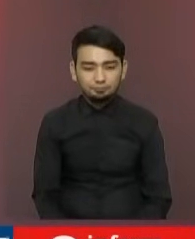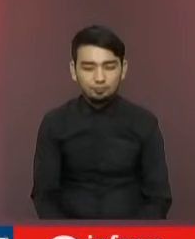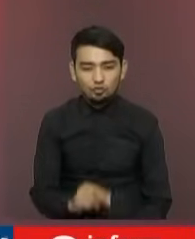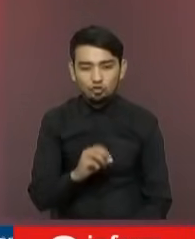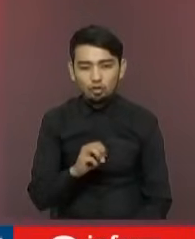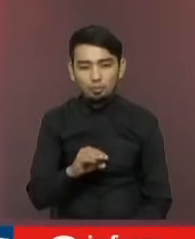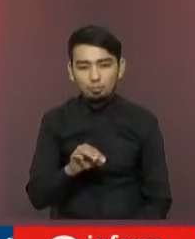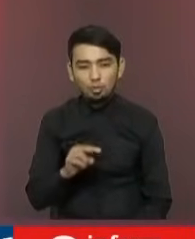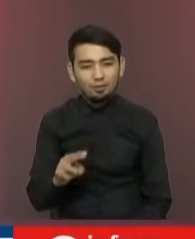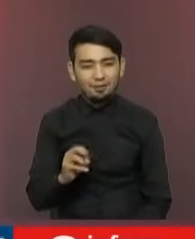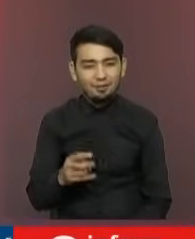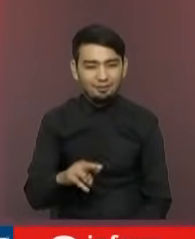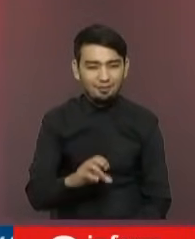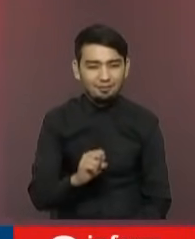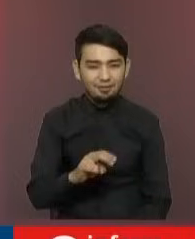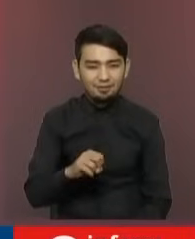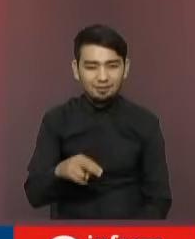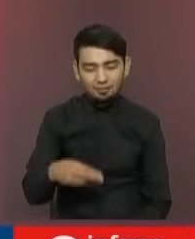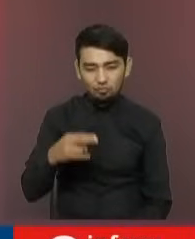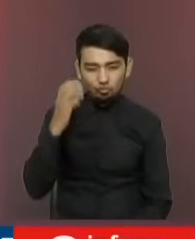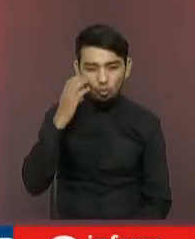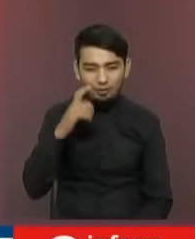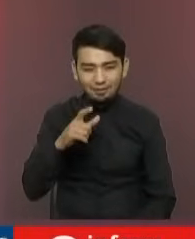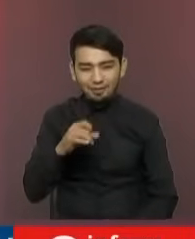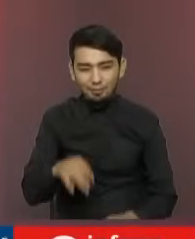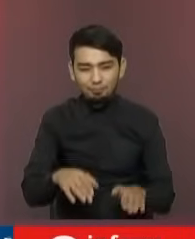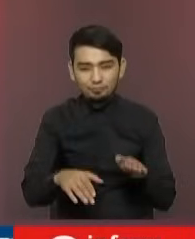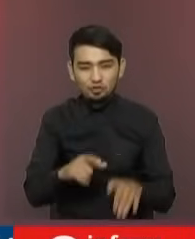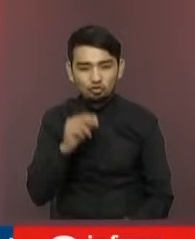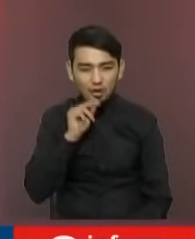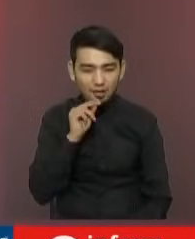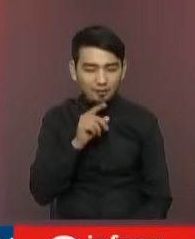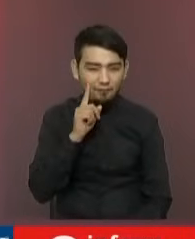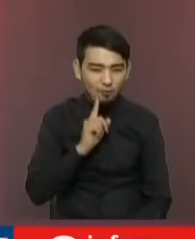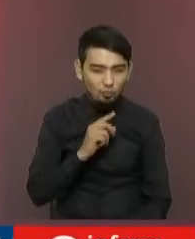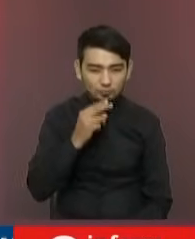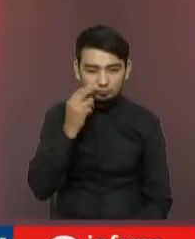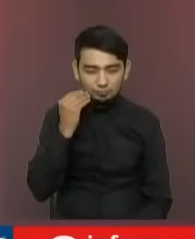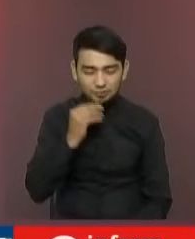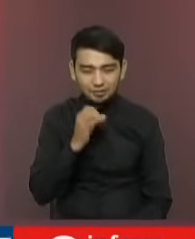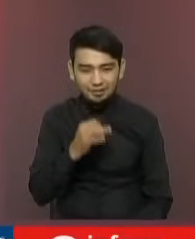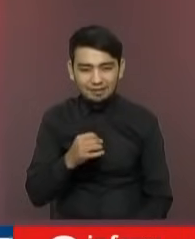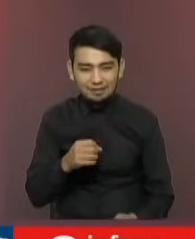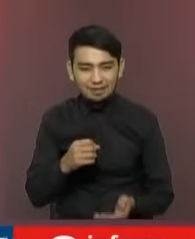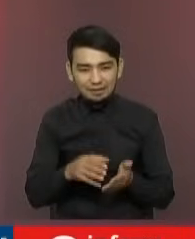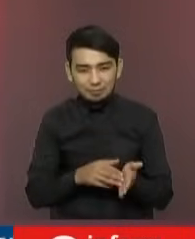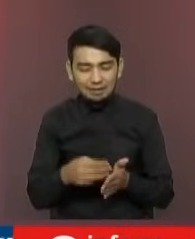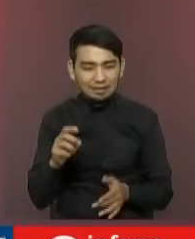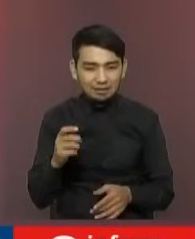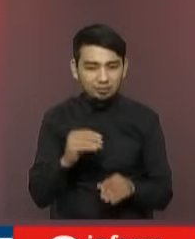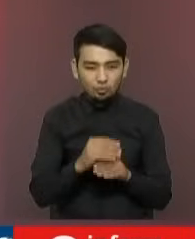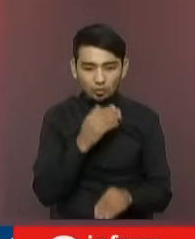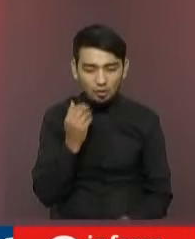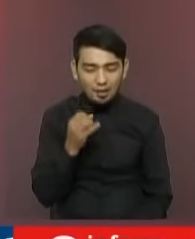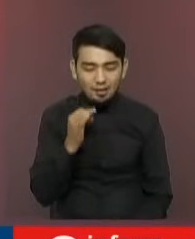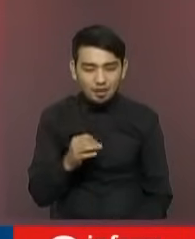Чемпион Кения Сансет. Черный гранулированный кенийский чай. Вкусный, насыщенный, ароматный. Не содержит красителей. В этом году